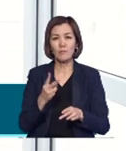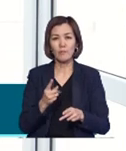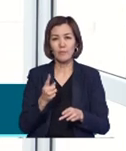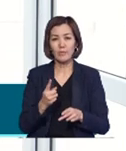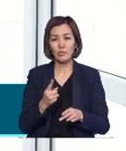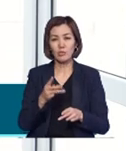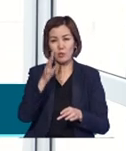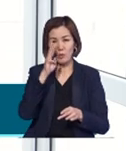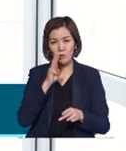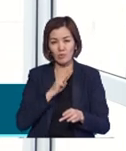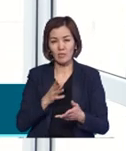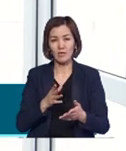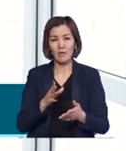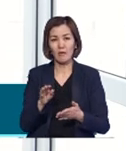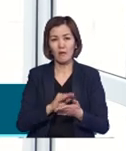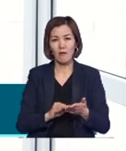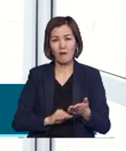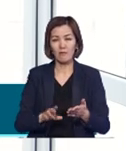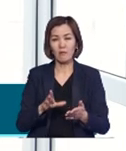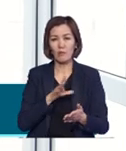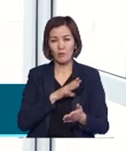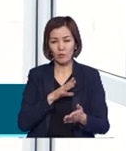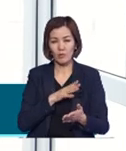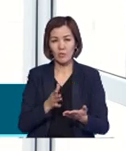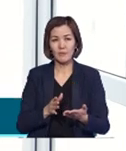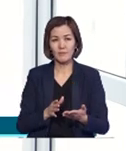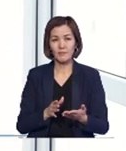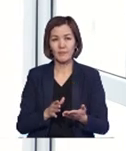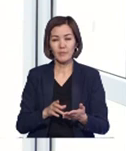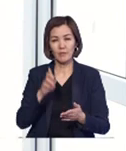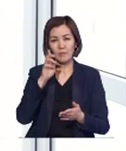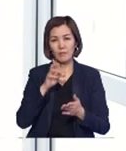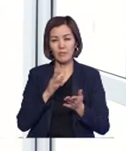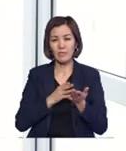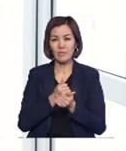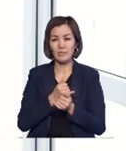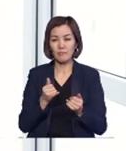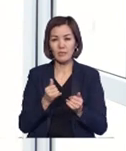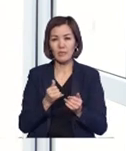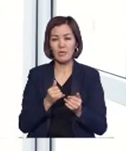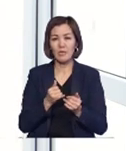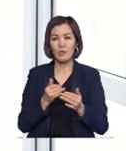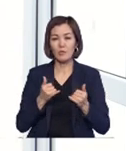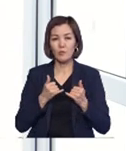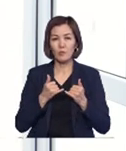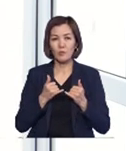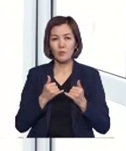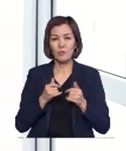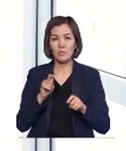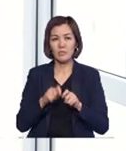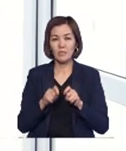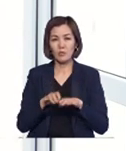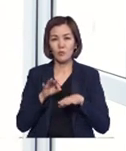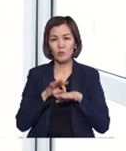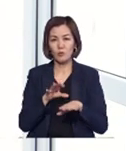1-90-да әкімшілік хаттама толтырылды және мемлекеттік қызмет алушылы, қызмет көрсетушілерге жоспардан тыс тексеру жүргізген